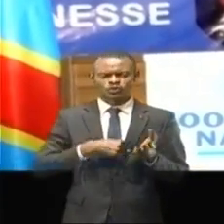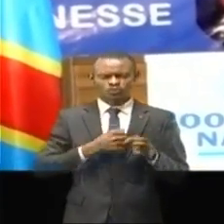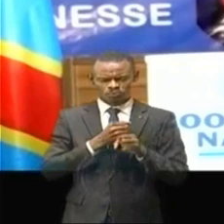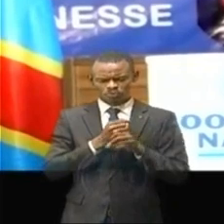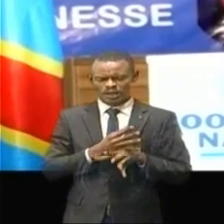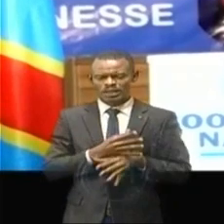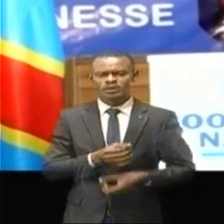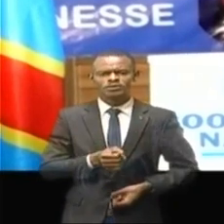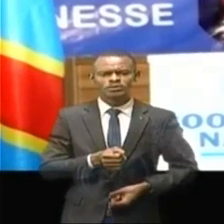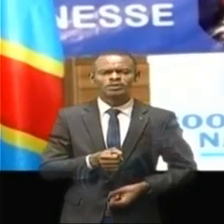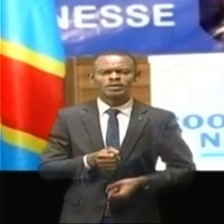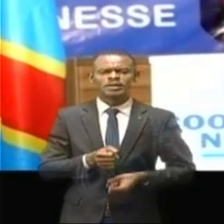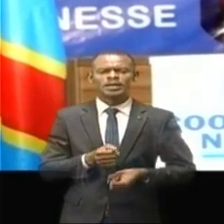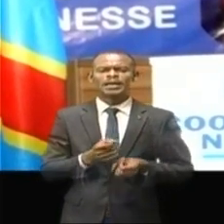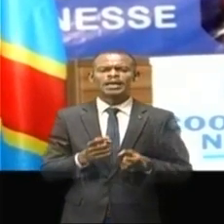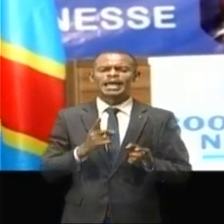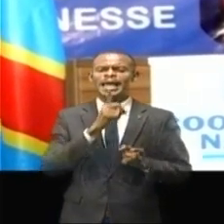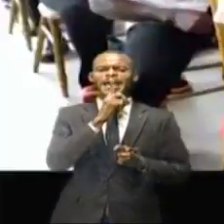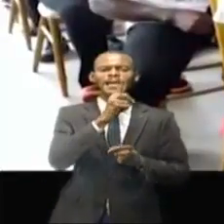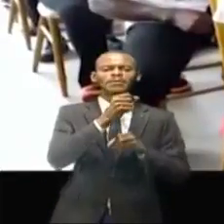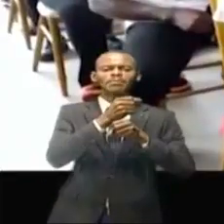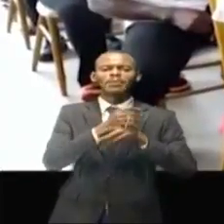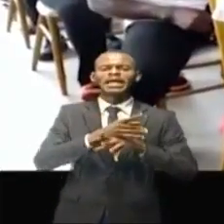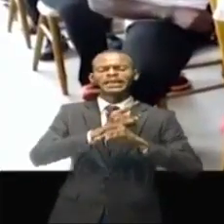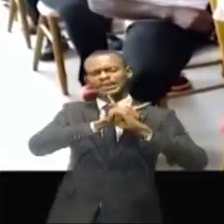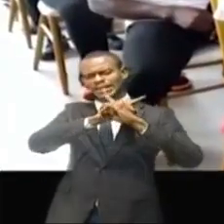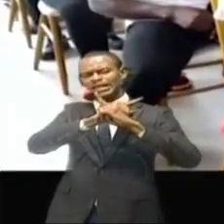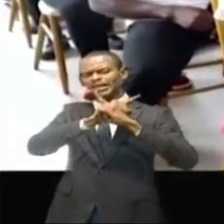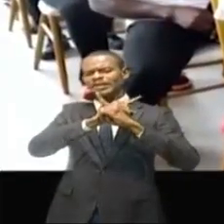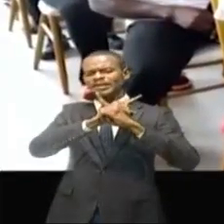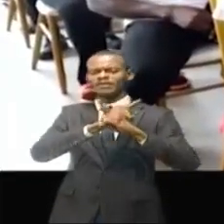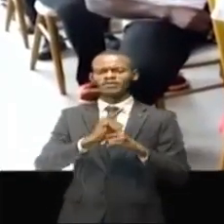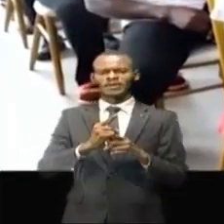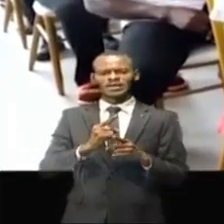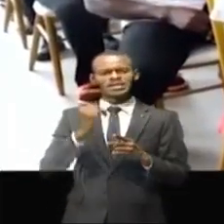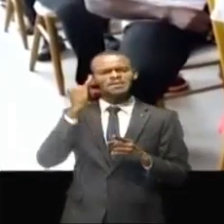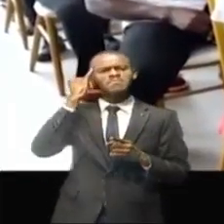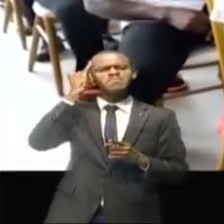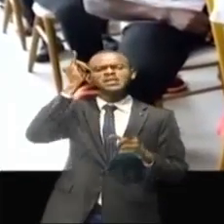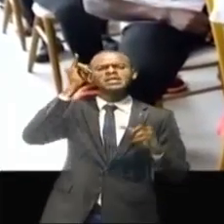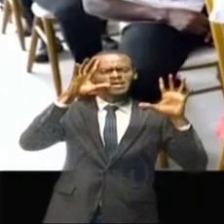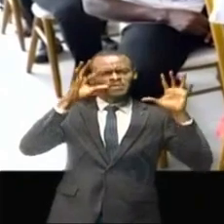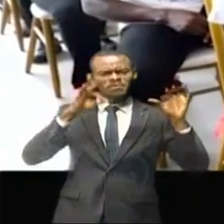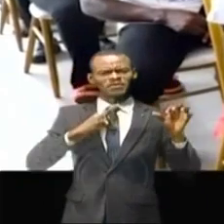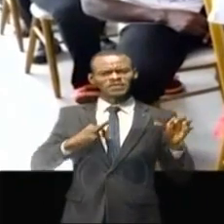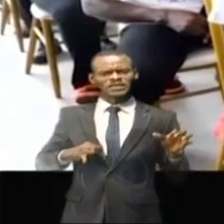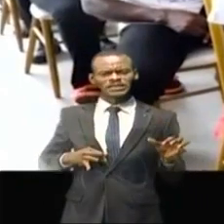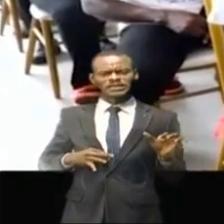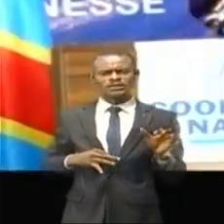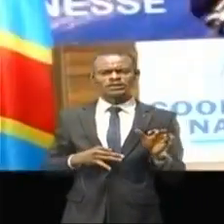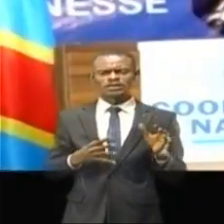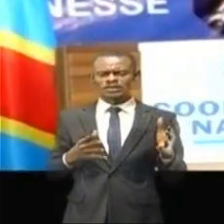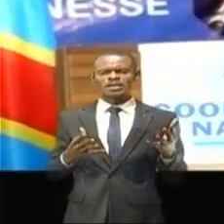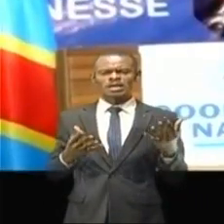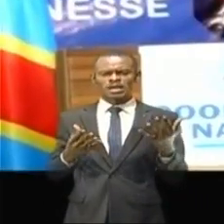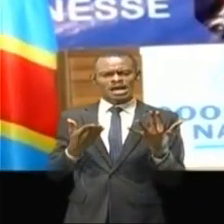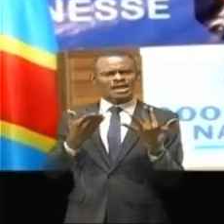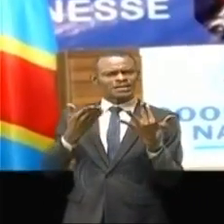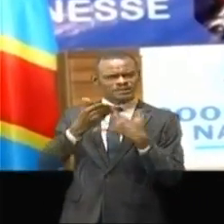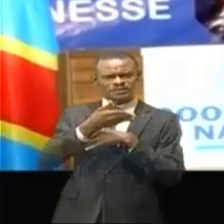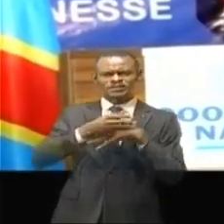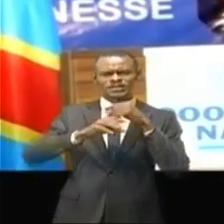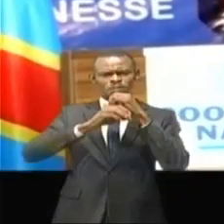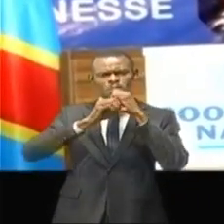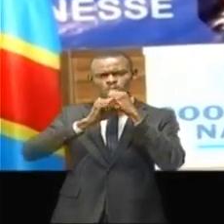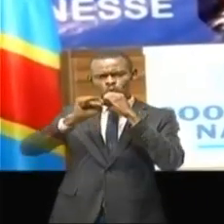vulgarisation de la défense de ces idéaux sacro-saints à travers une mobilisation sans faille en vue de la victoire